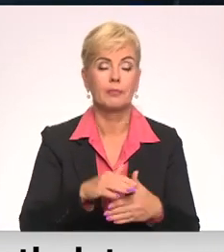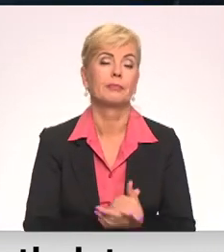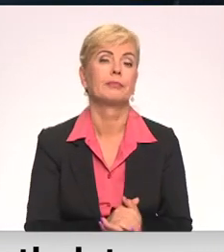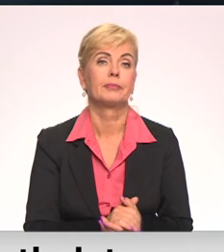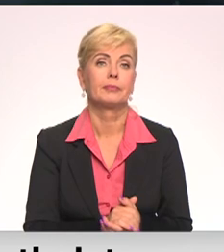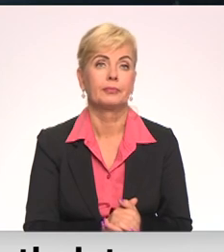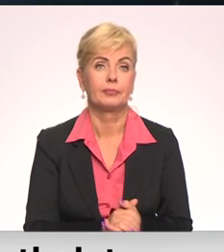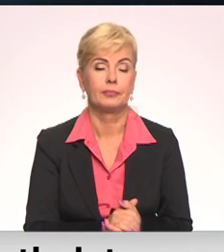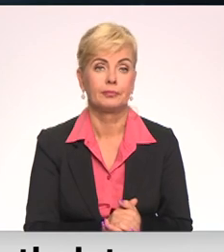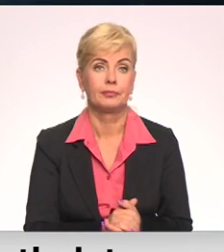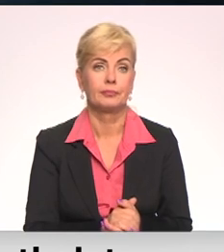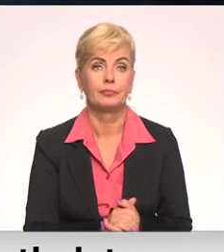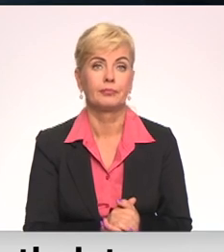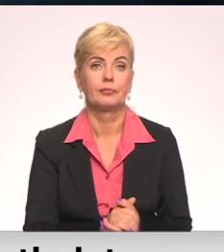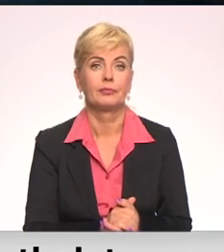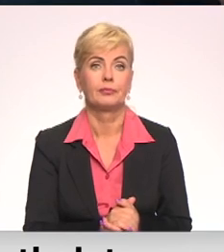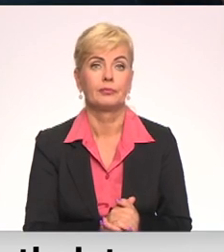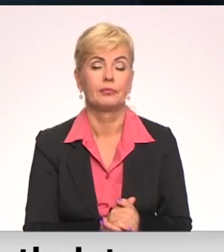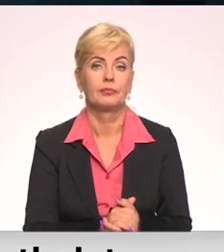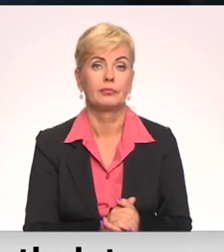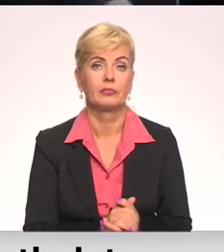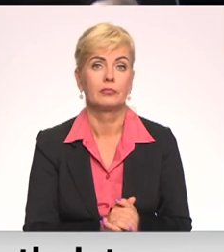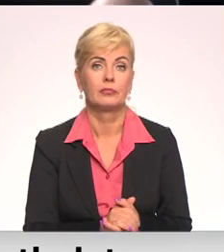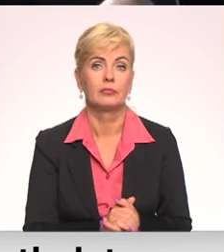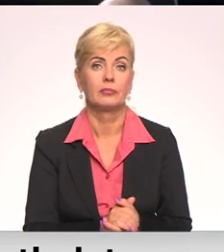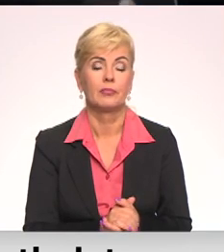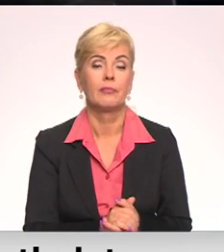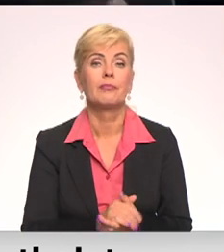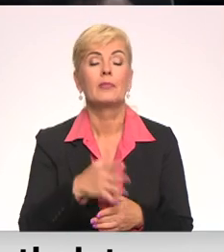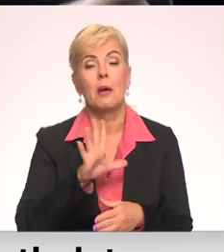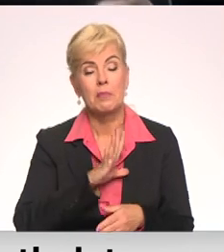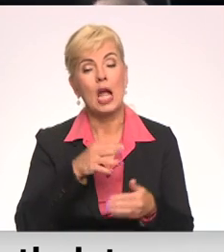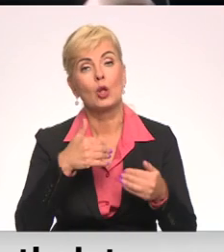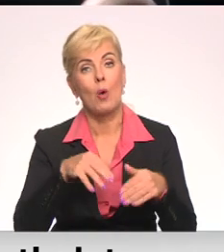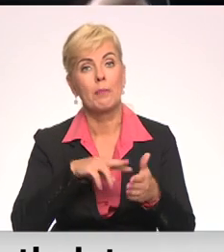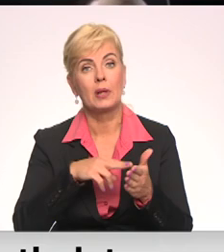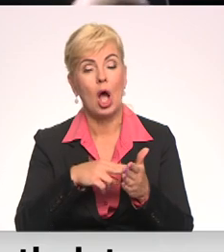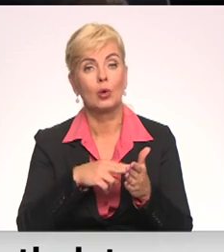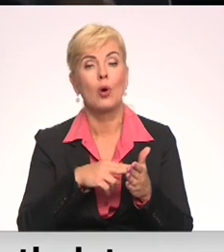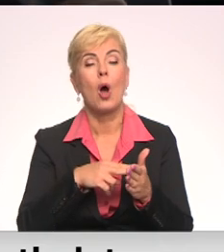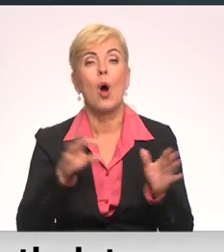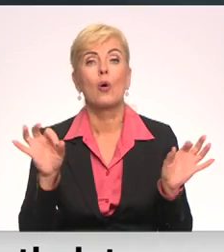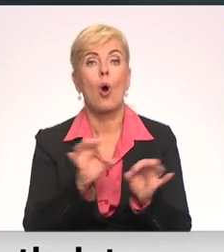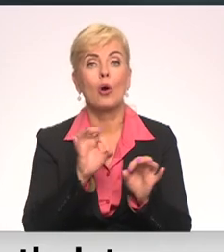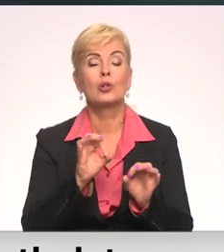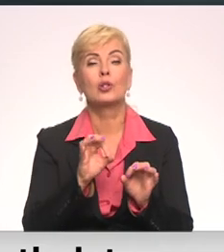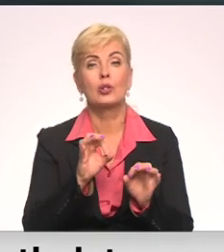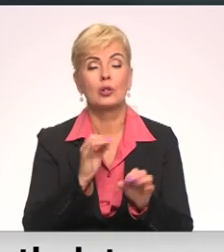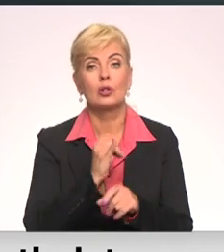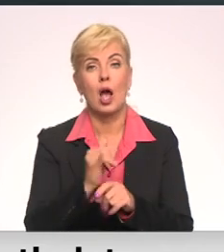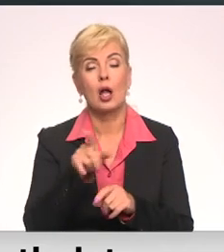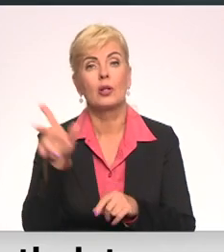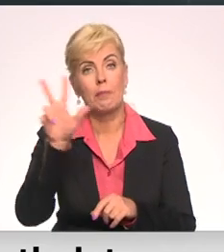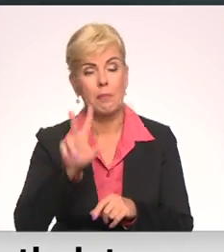голове сюр такой находится, да. Tomēr tika nolemts ieplānoto koncertūru Baltijas valstīs neatcelt,